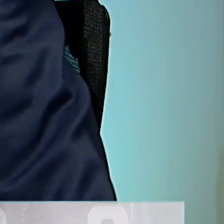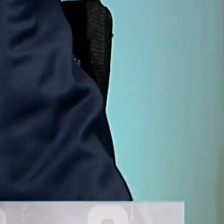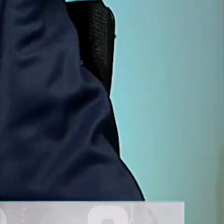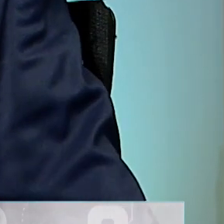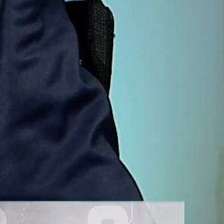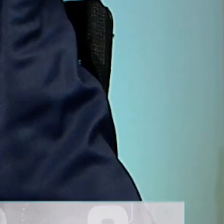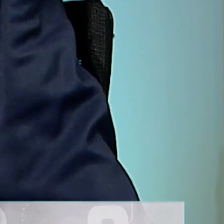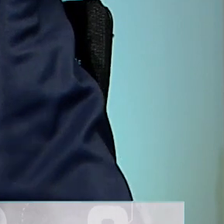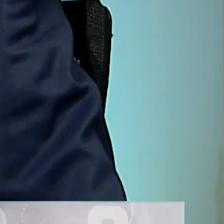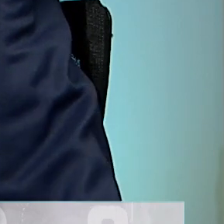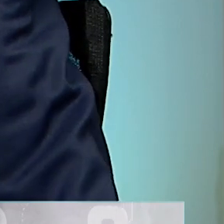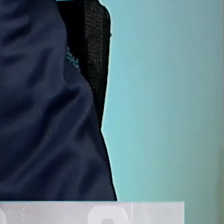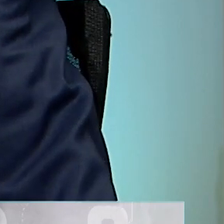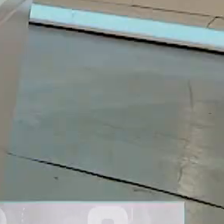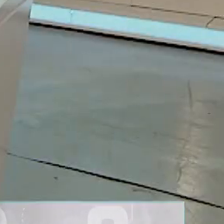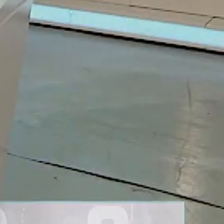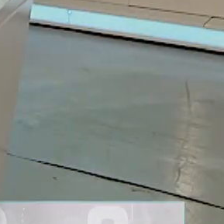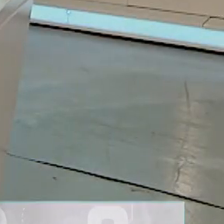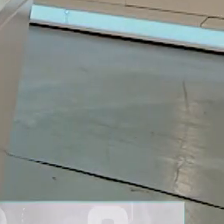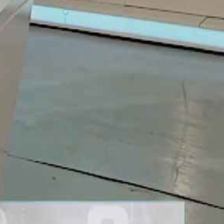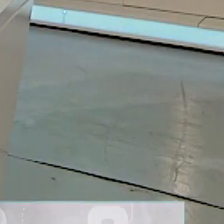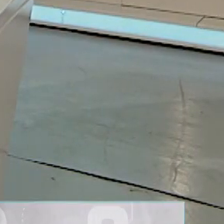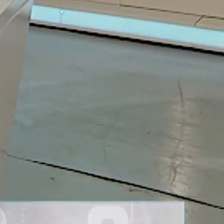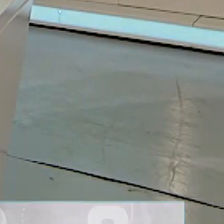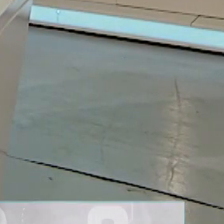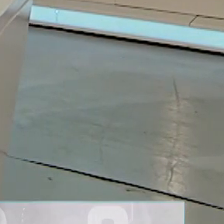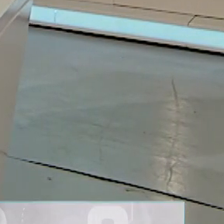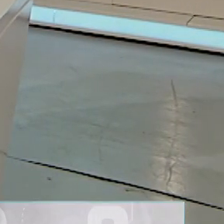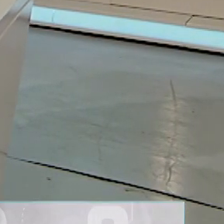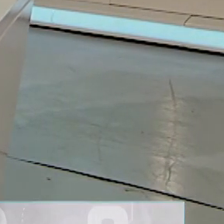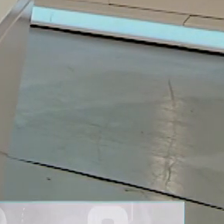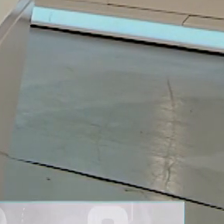Fatiha'dan bir ayet olduğu içtihadını kabul ettikleri için